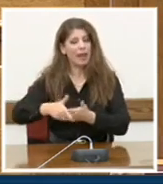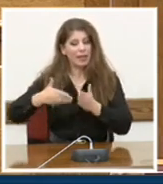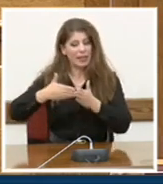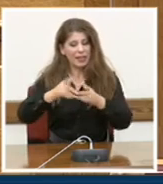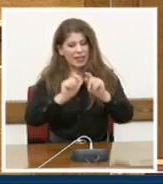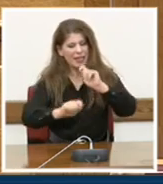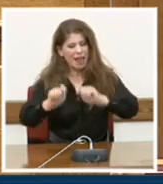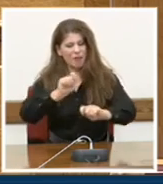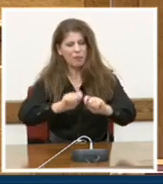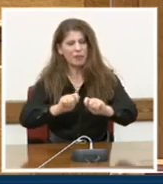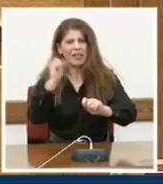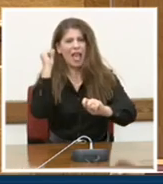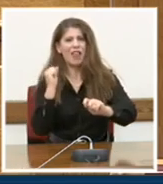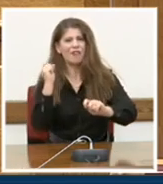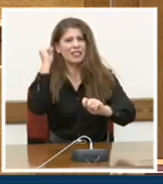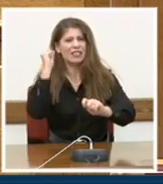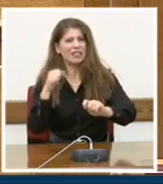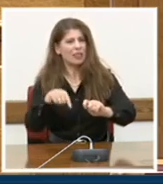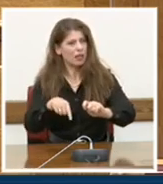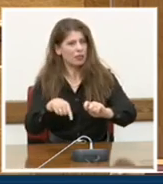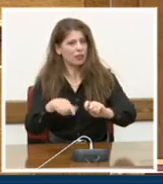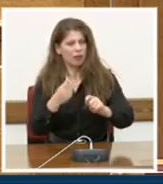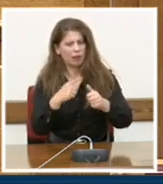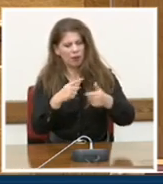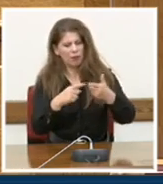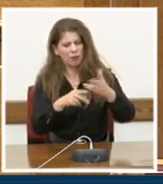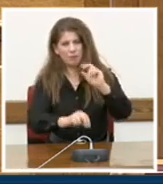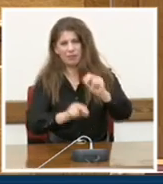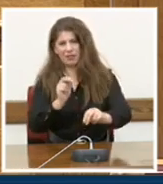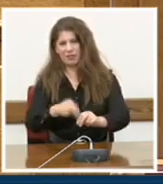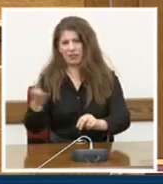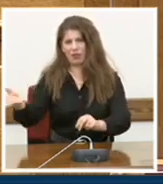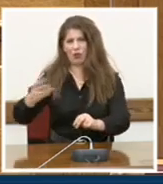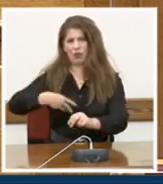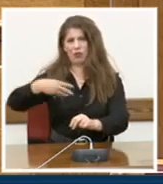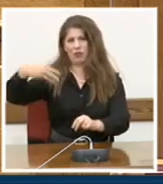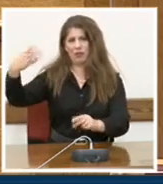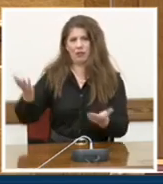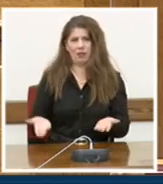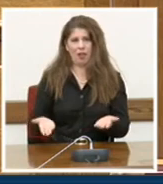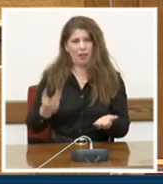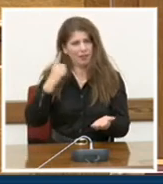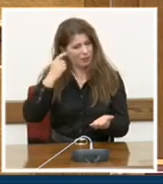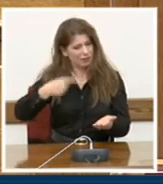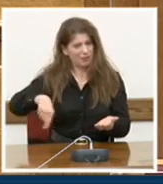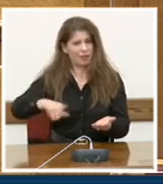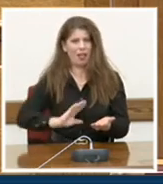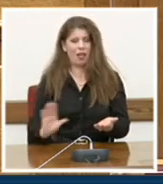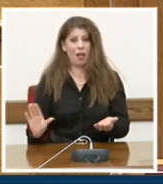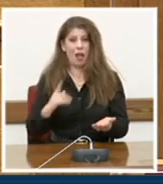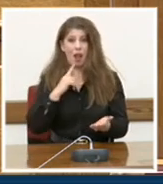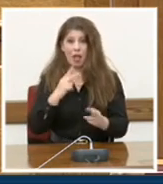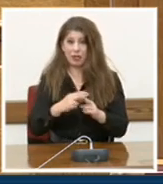τα παριθμίσω όλα τώρα. Όμως το κρίσιμο είναι άλλο. Σήμερα, εν